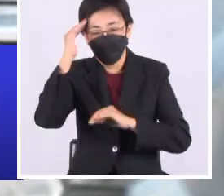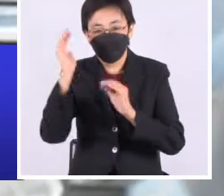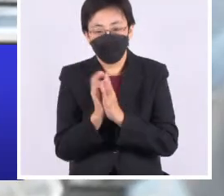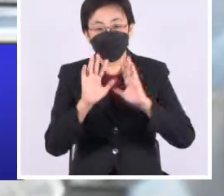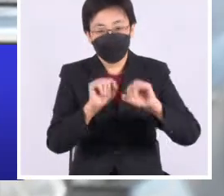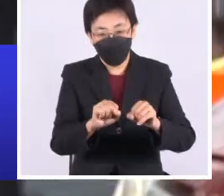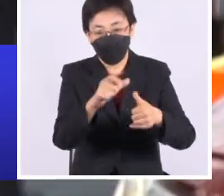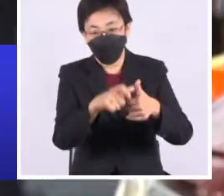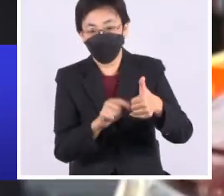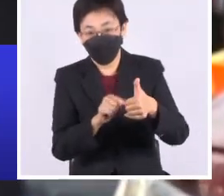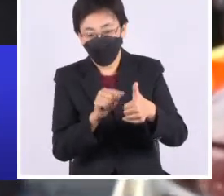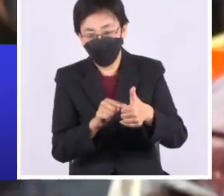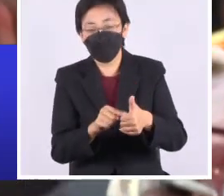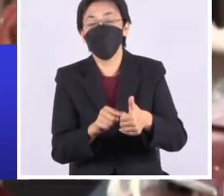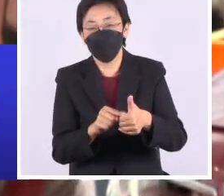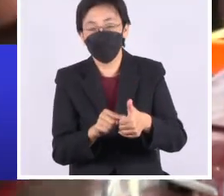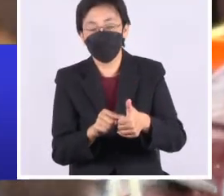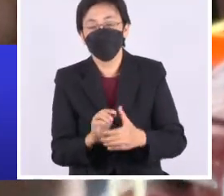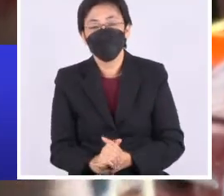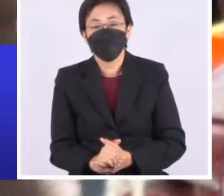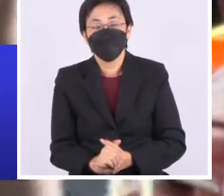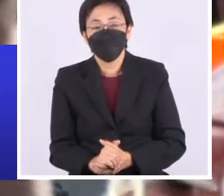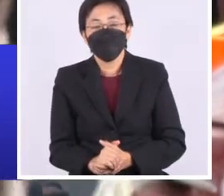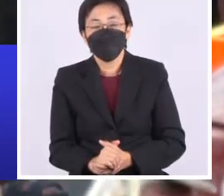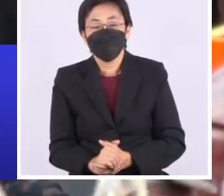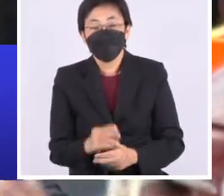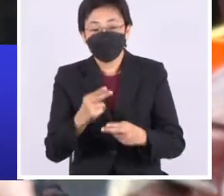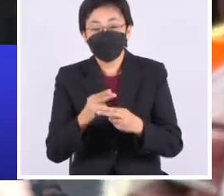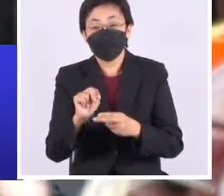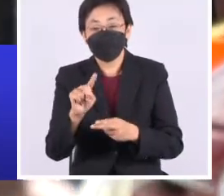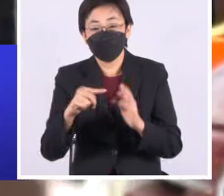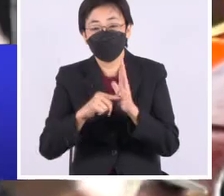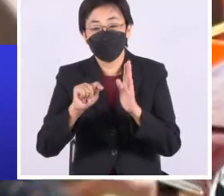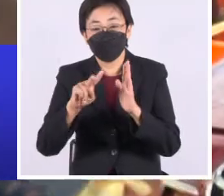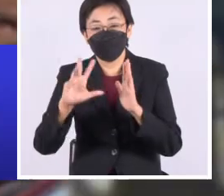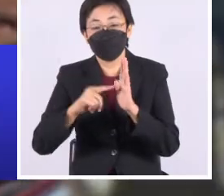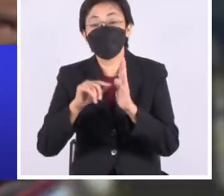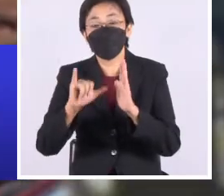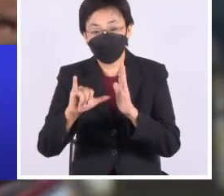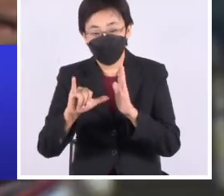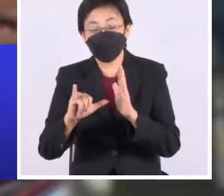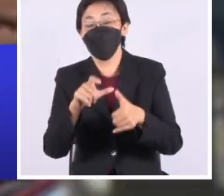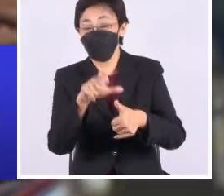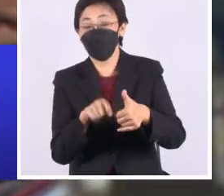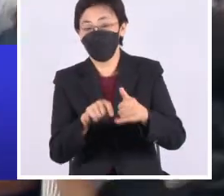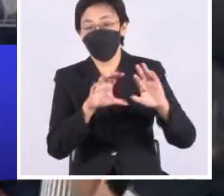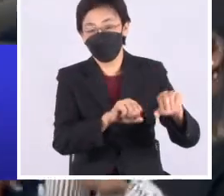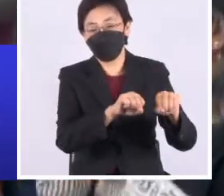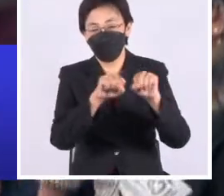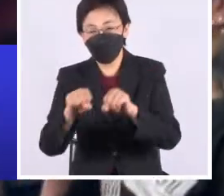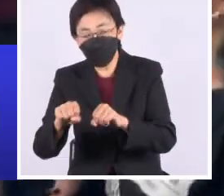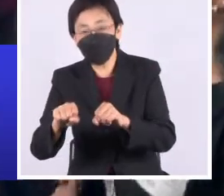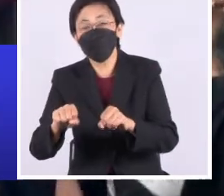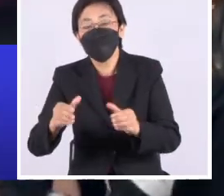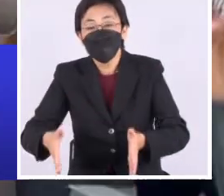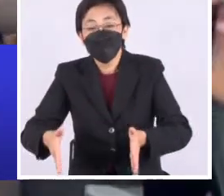ตัวผู้ต้องหาที่ชื่อว่านายณัฐชัยอาจสามารถนะครับไปทำแผนประกอบคำรับสารภาพนะครับทีนี้เวลาเอาขึ้นไป